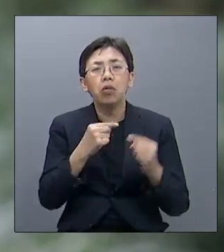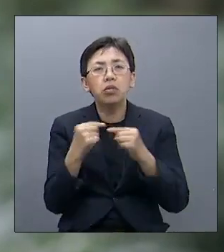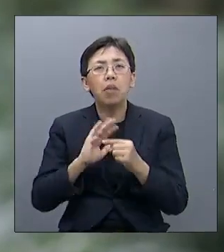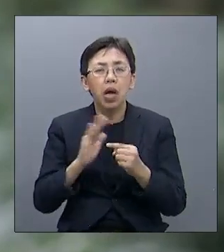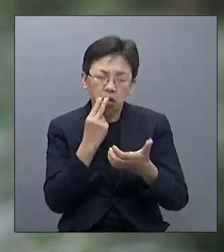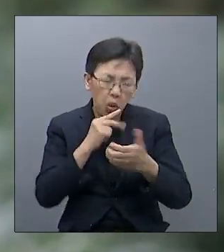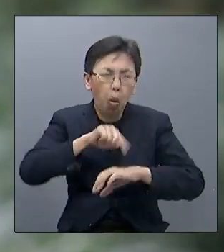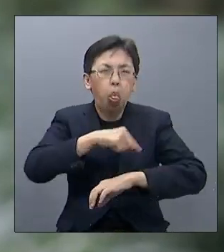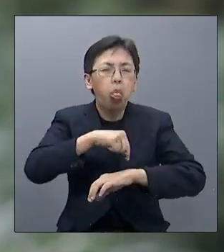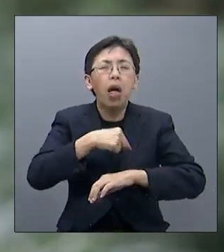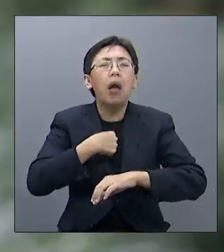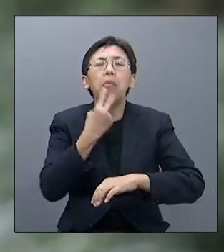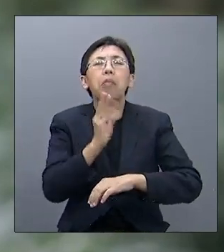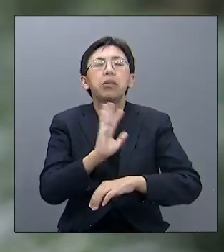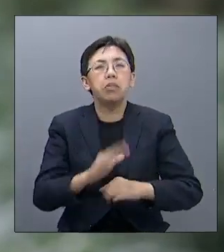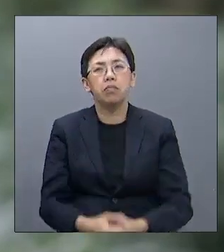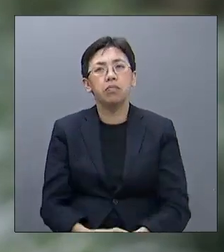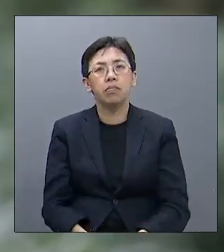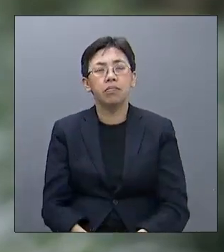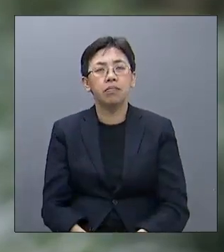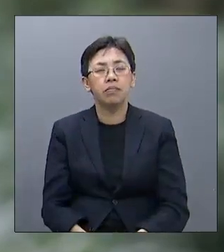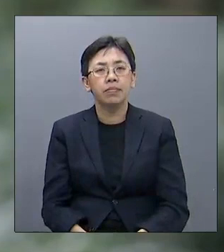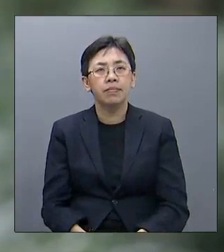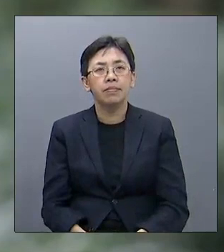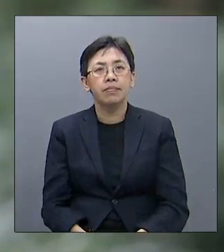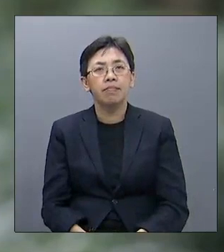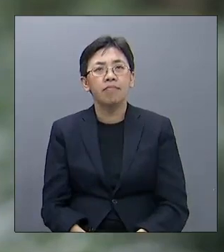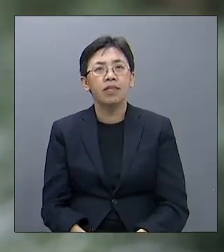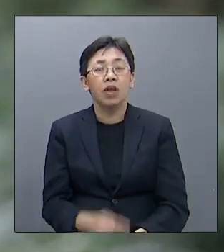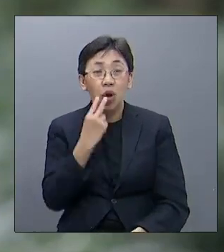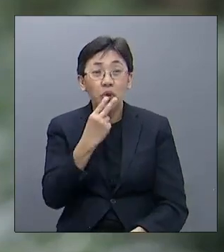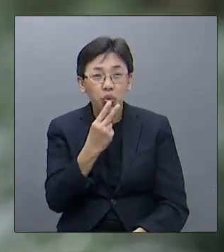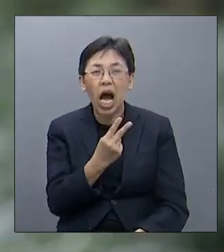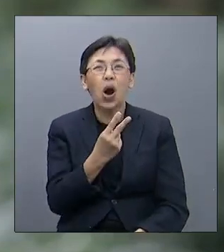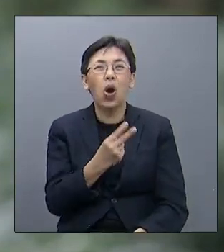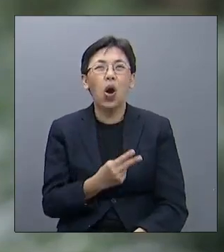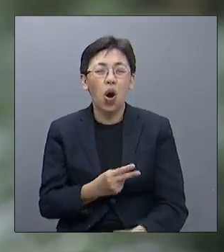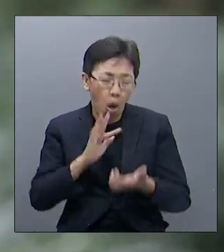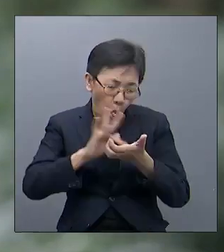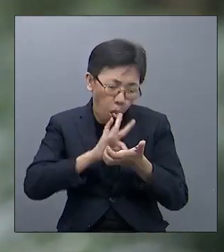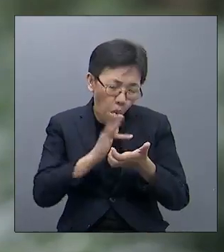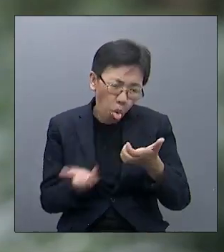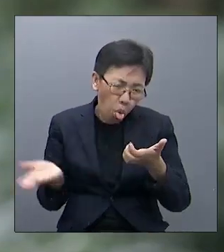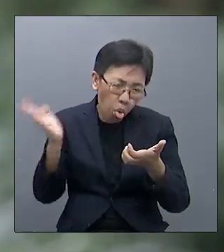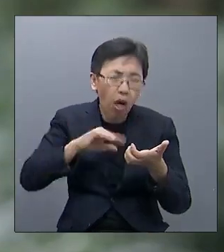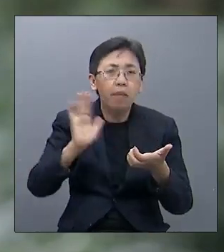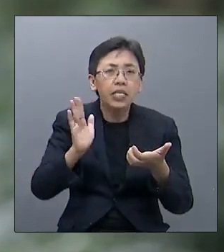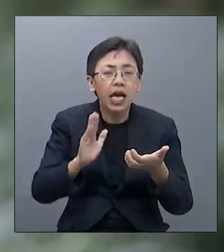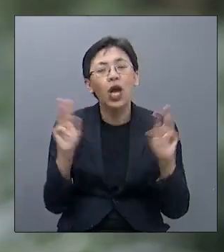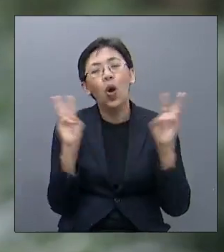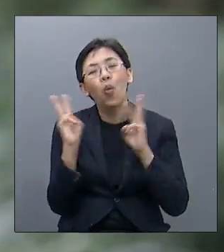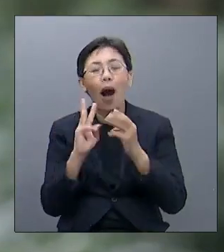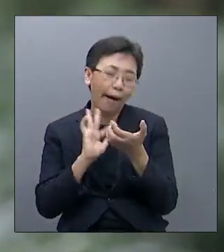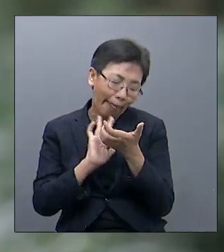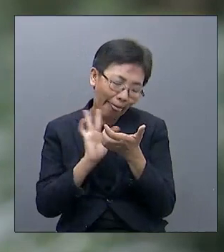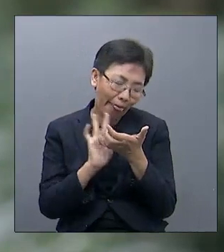าดูอ่ะครับครับครับครับแต่จะไม่เล่นตลอดเวลาหาเวลาว่างเฉย